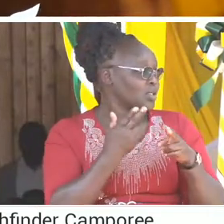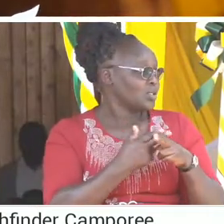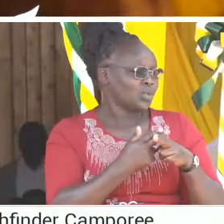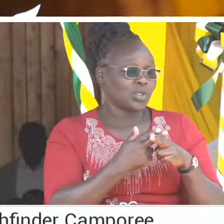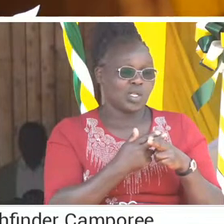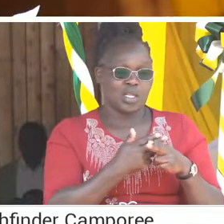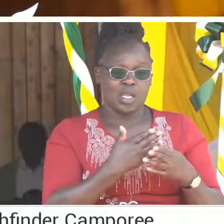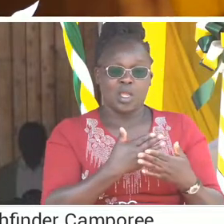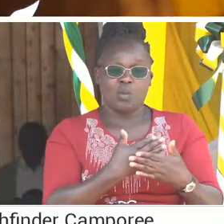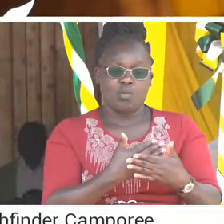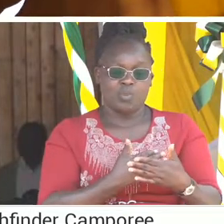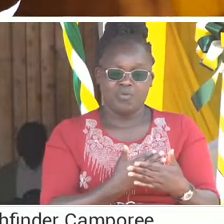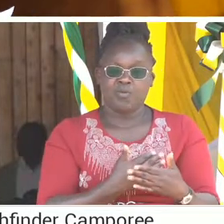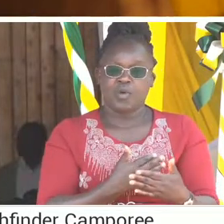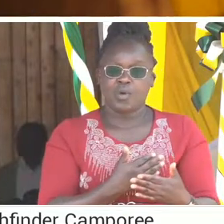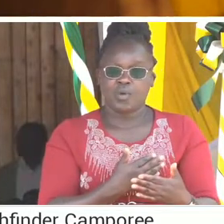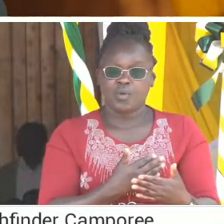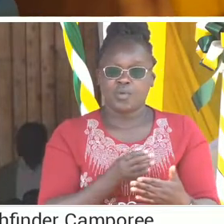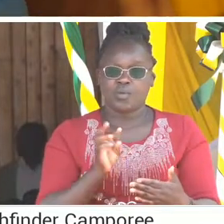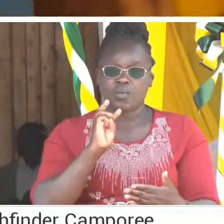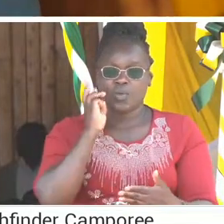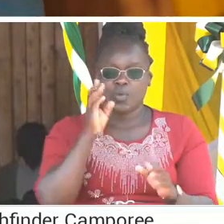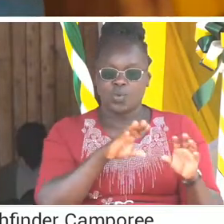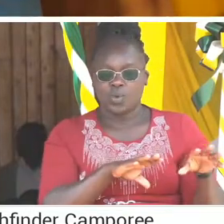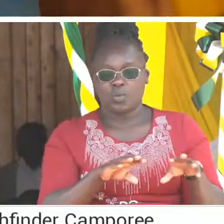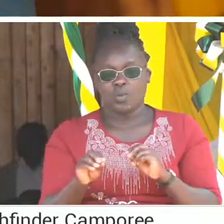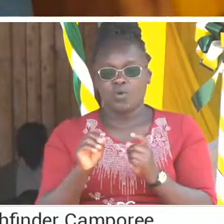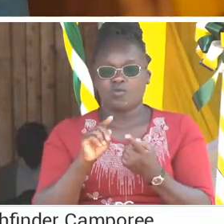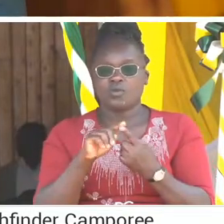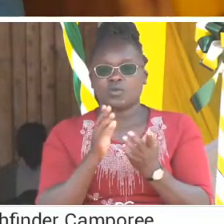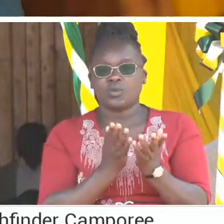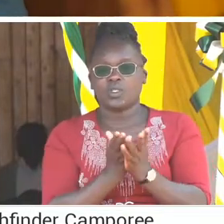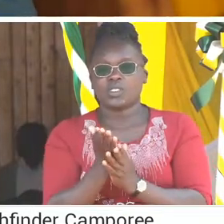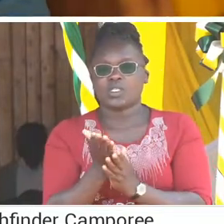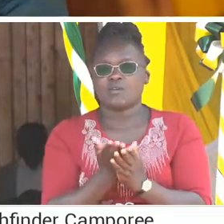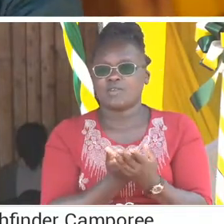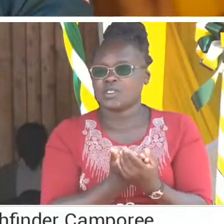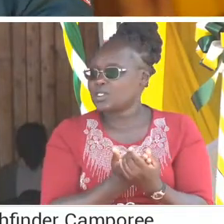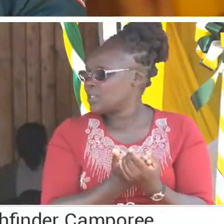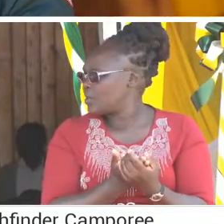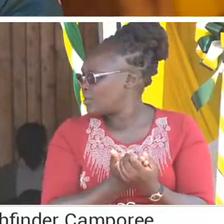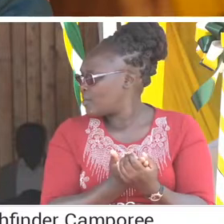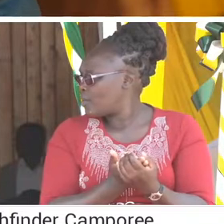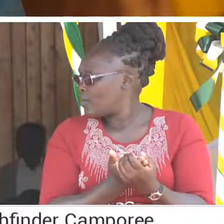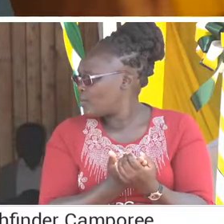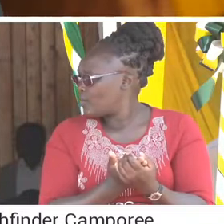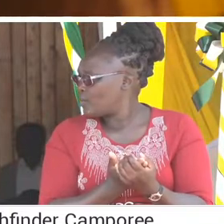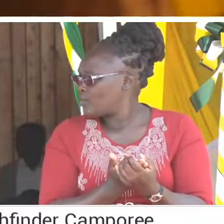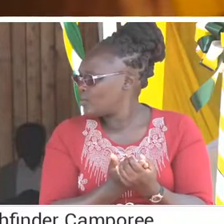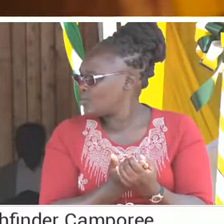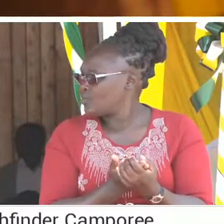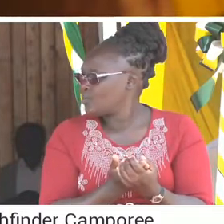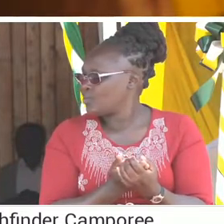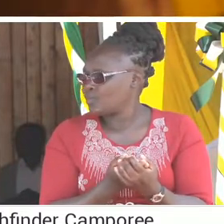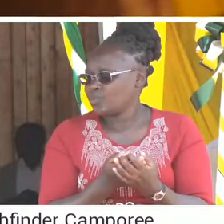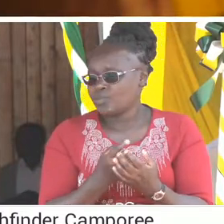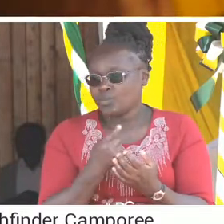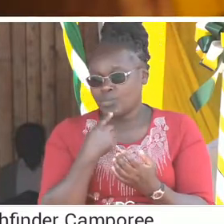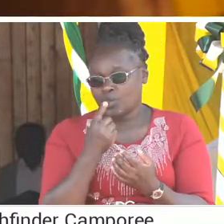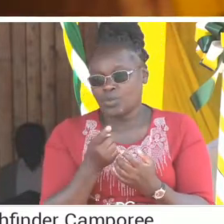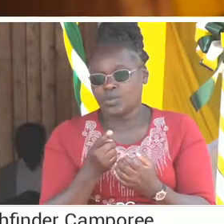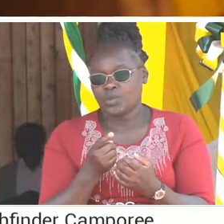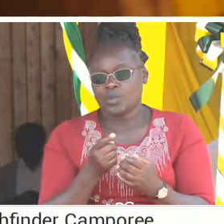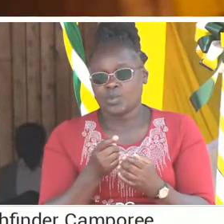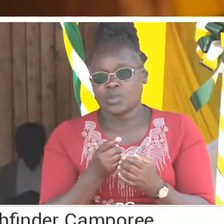ibada. Wageni ambao tumekuwa na wao na wamekuja ili tumalize pamoja ni